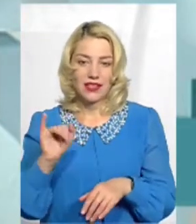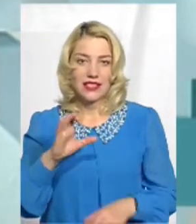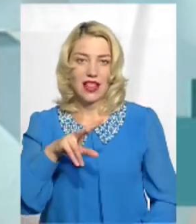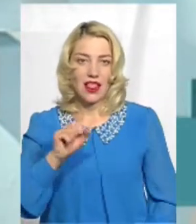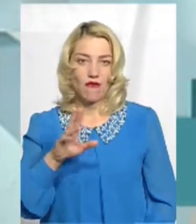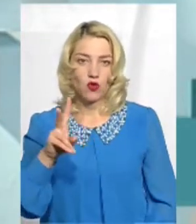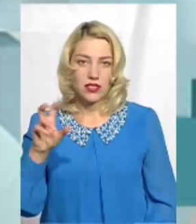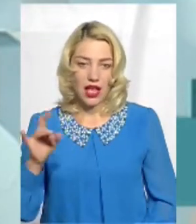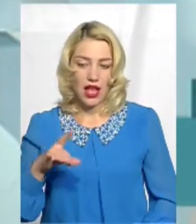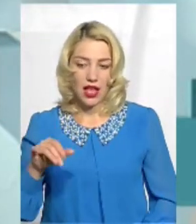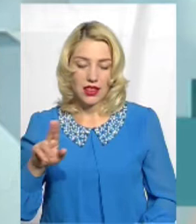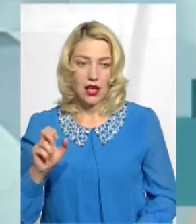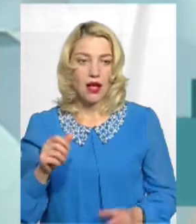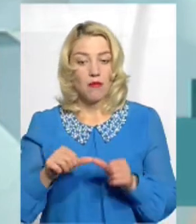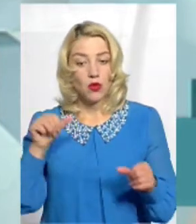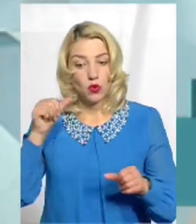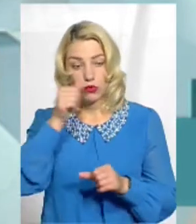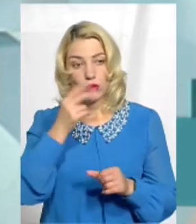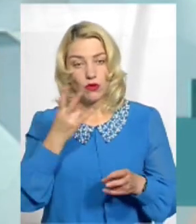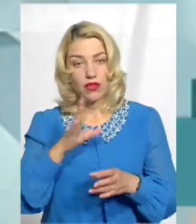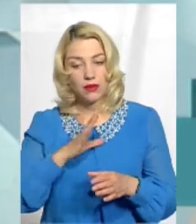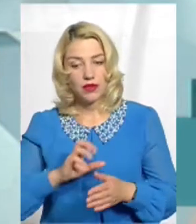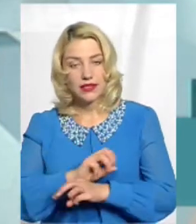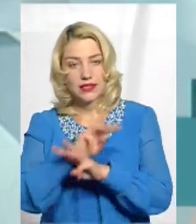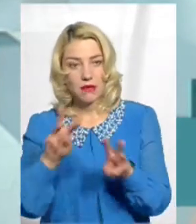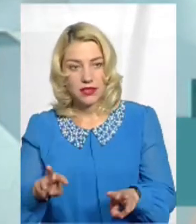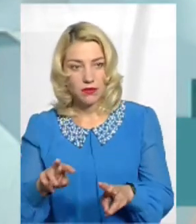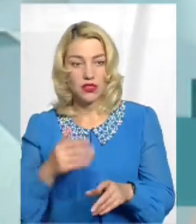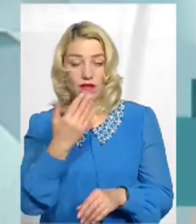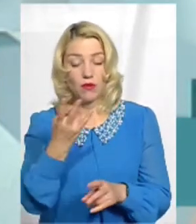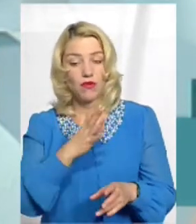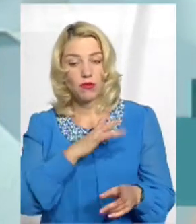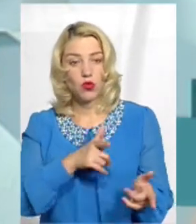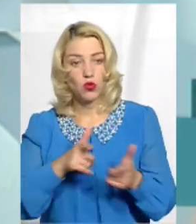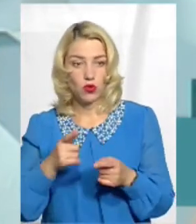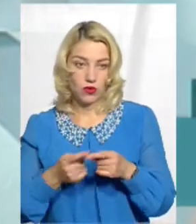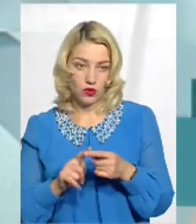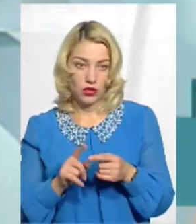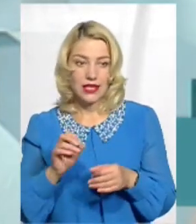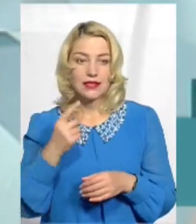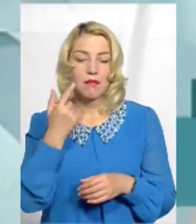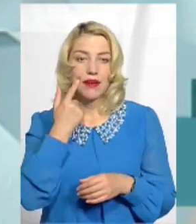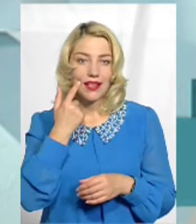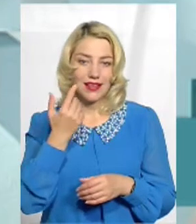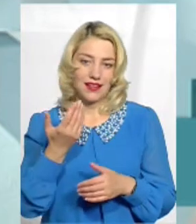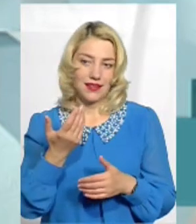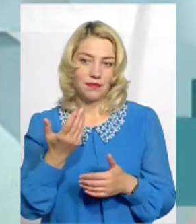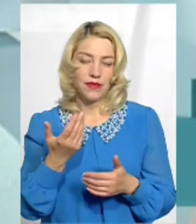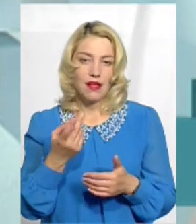році мали б забезпечити, і вони були готові до цього. Тому це, звичайно, прикре